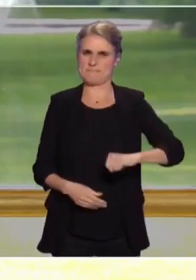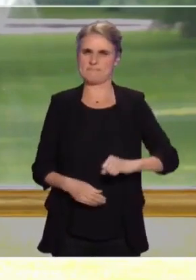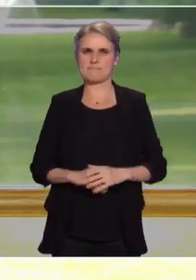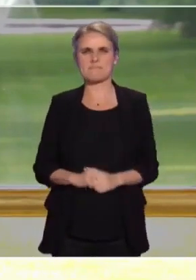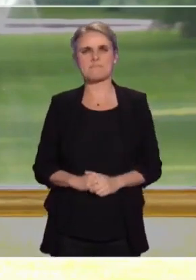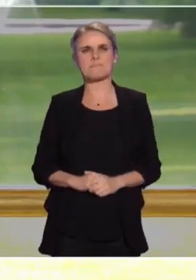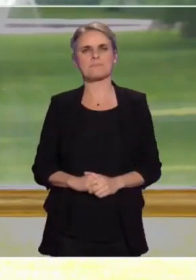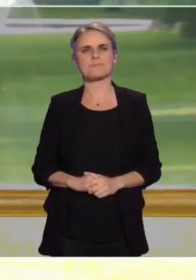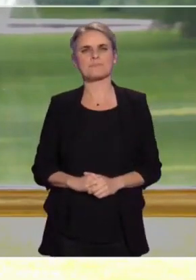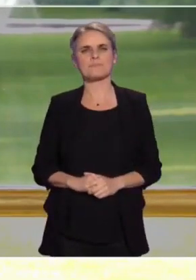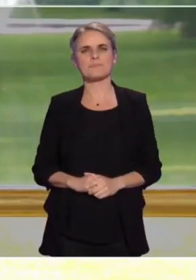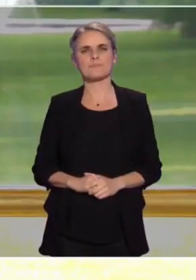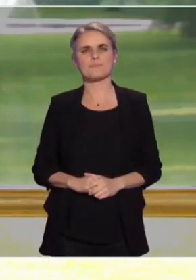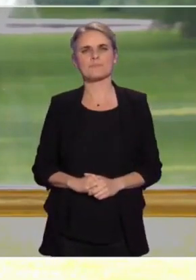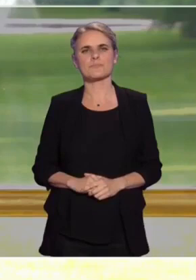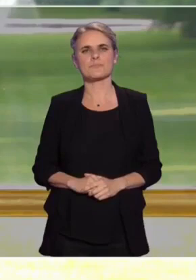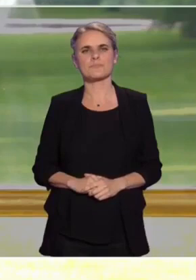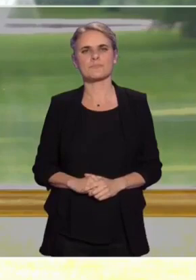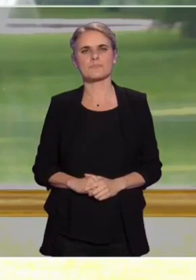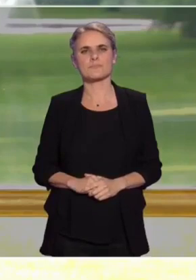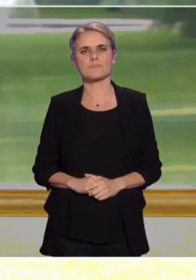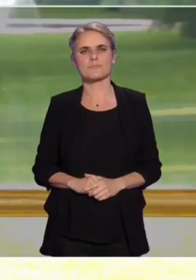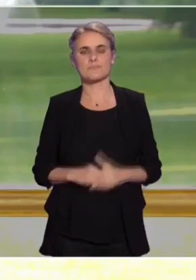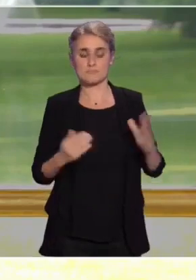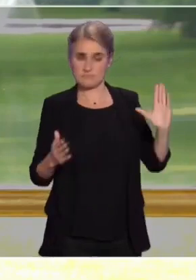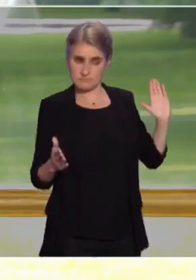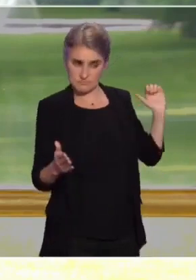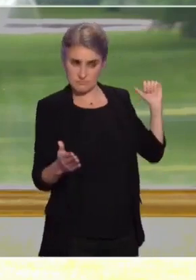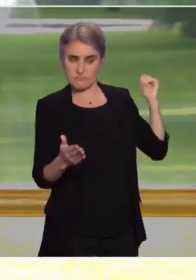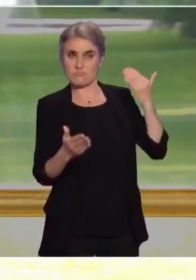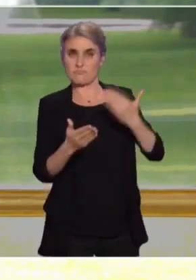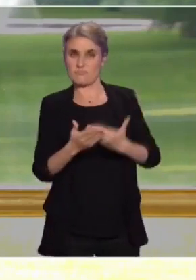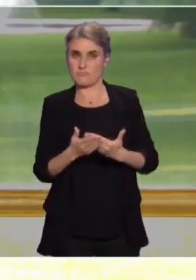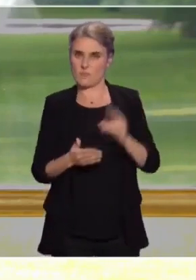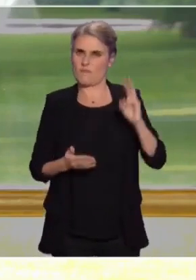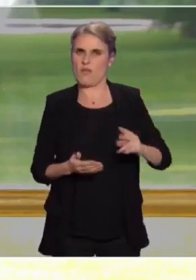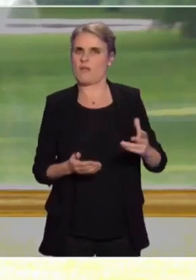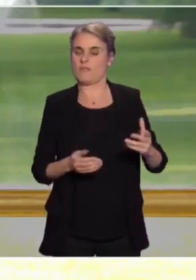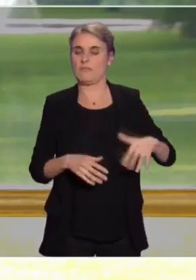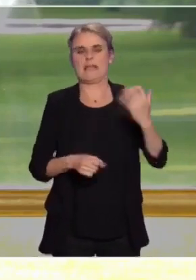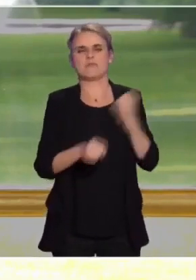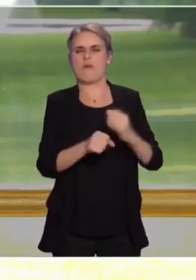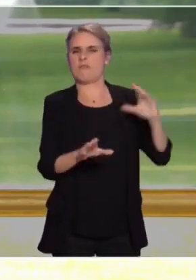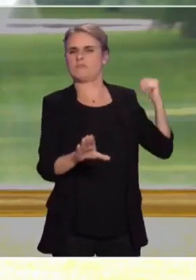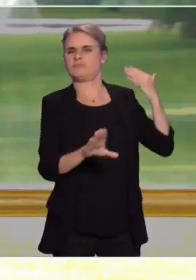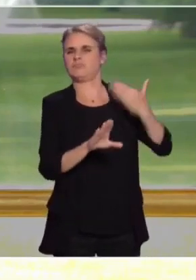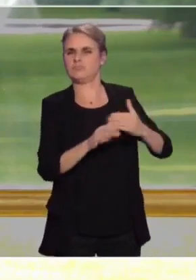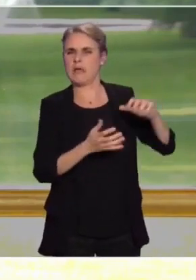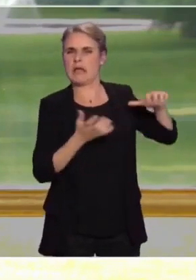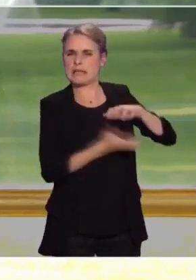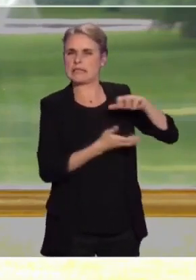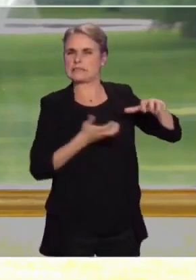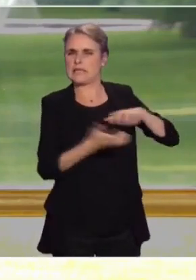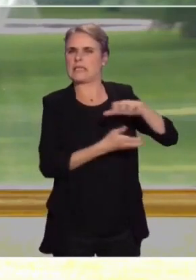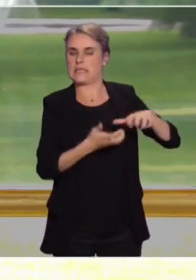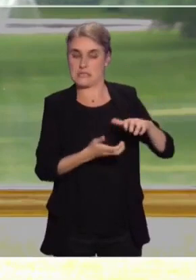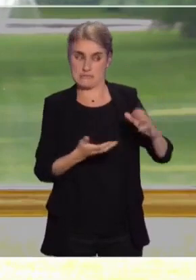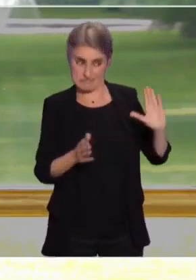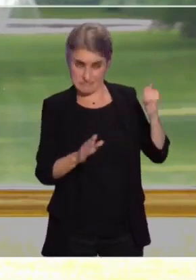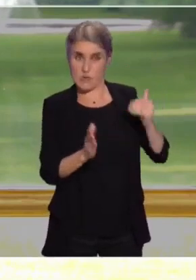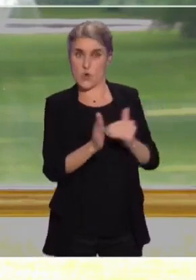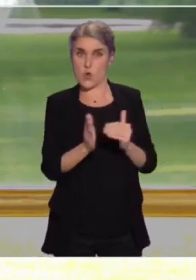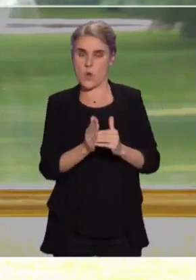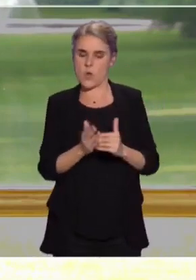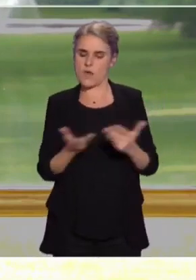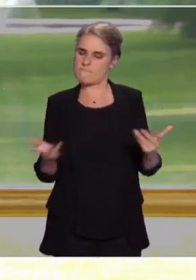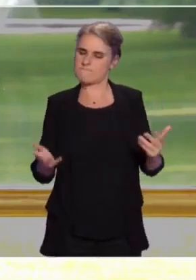le moment que nous traversons et qui vient après de nombreuses crises depuis 15 ans nous impose d'ouvrir